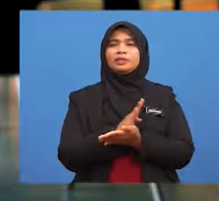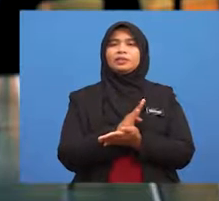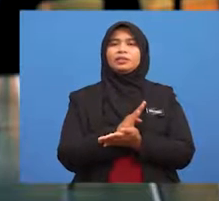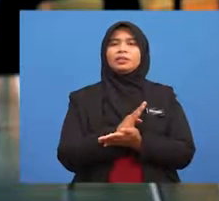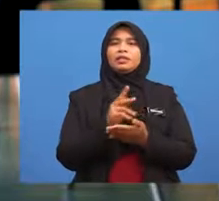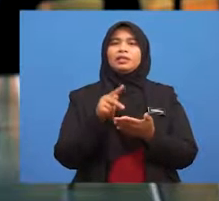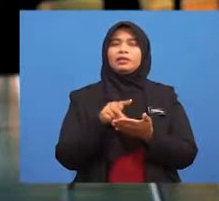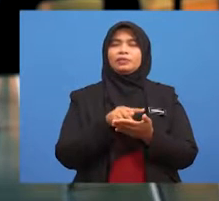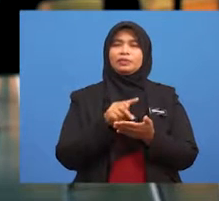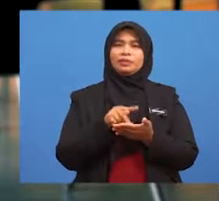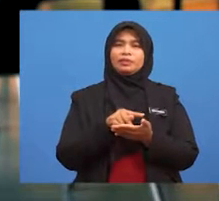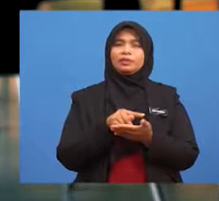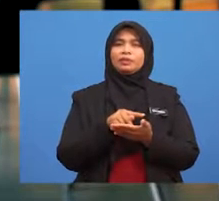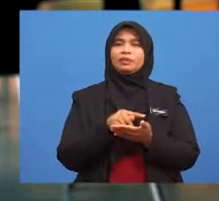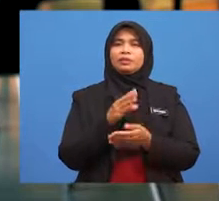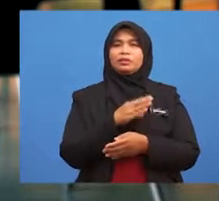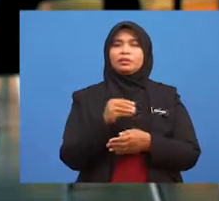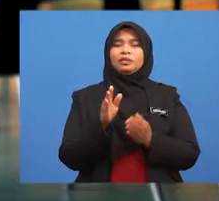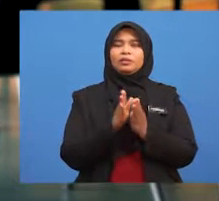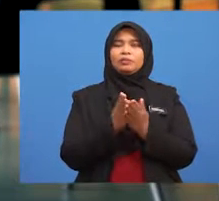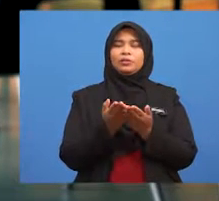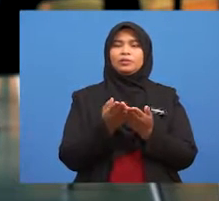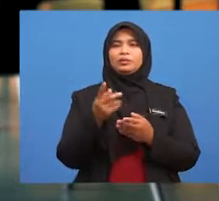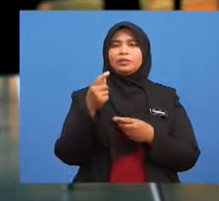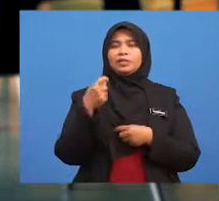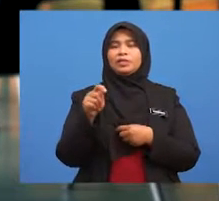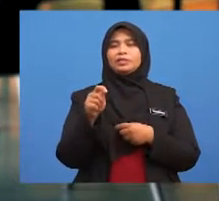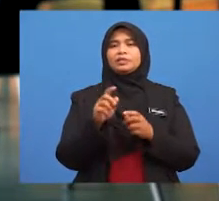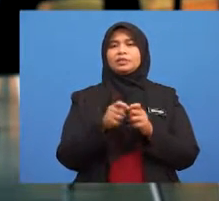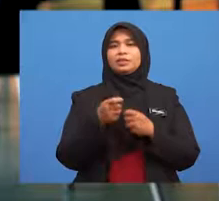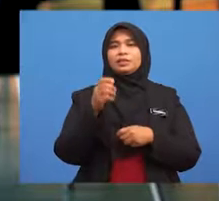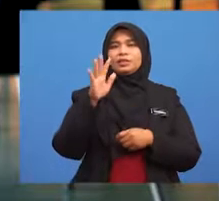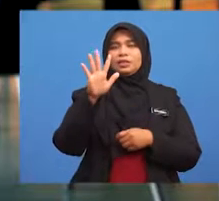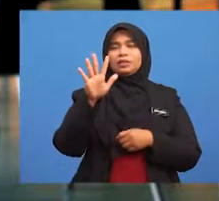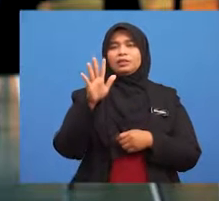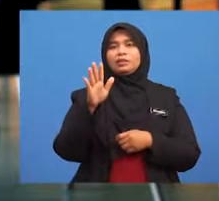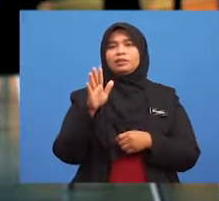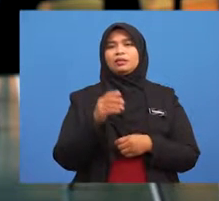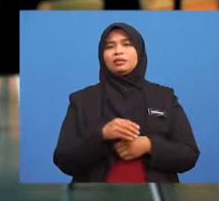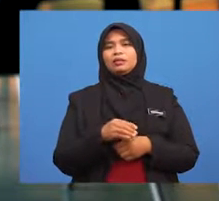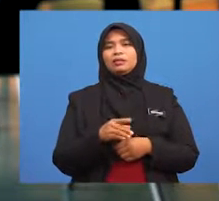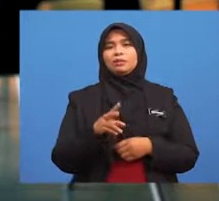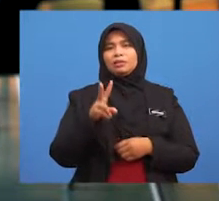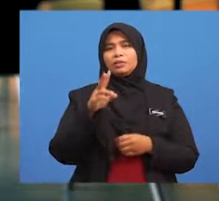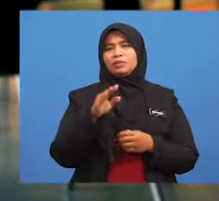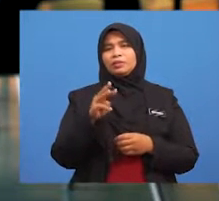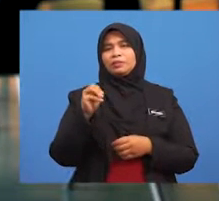kertas, kalkulator dan buku teks tingkatan 5, muka surat